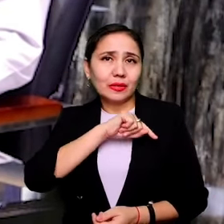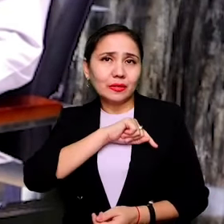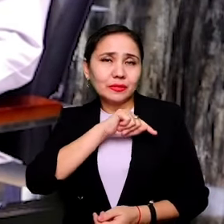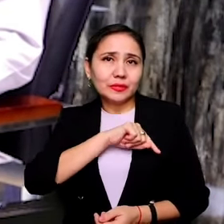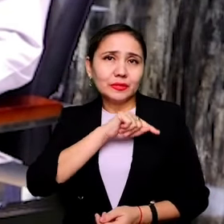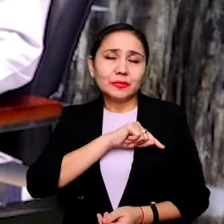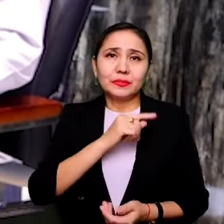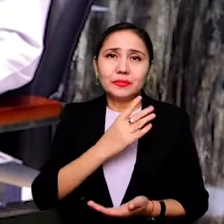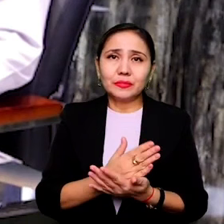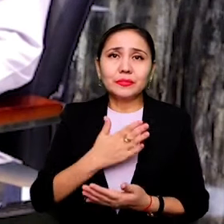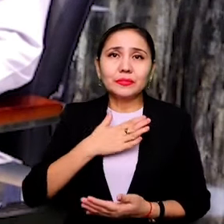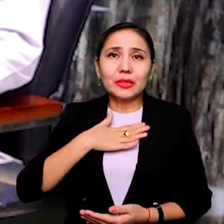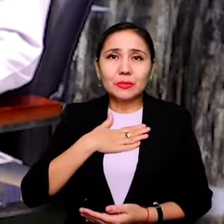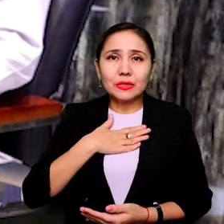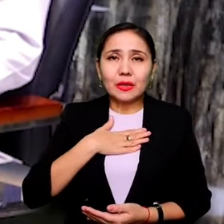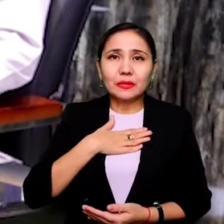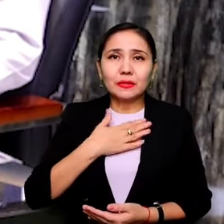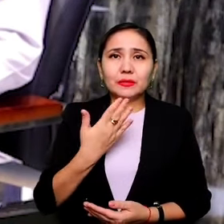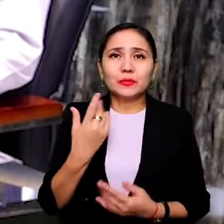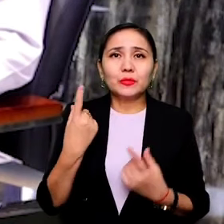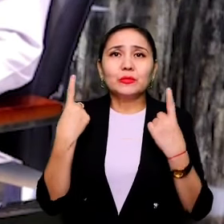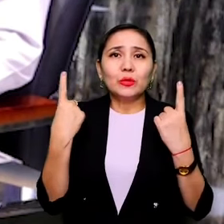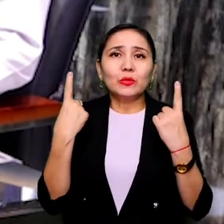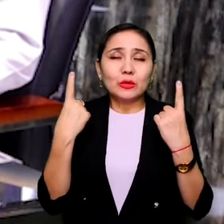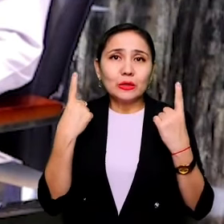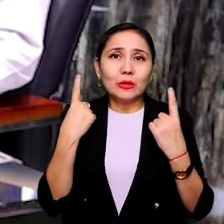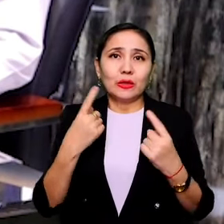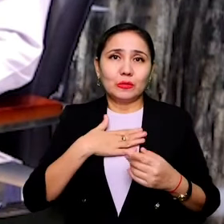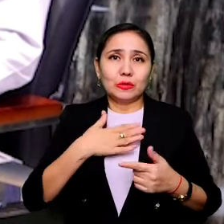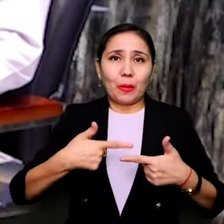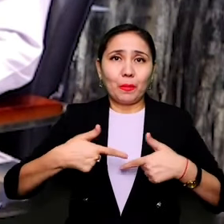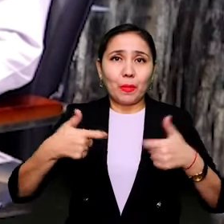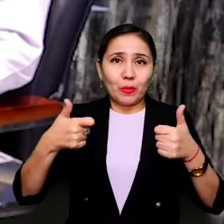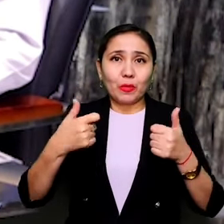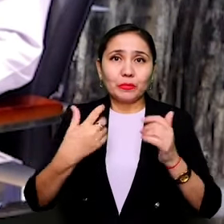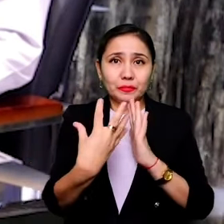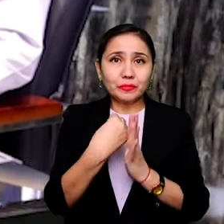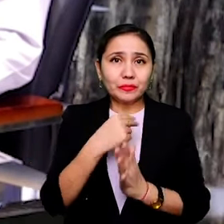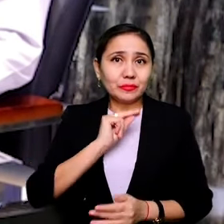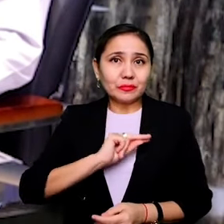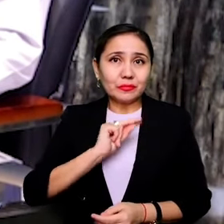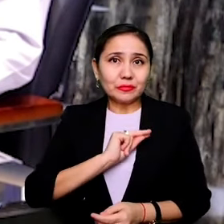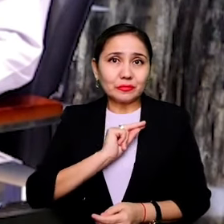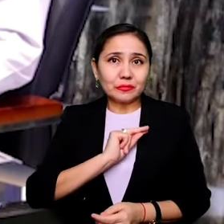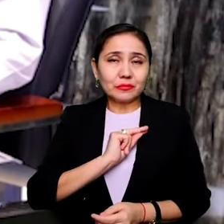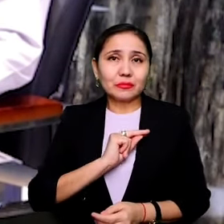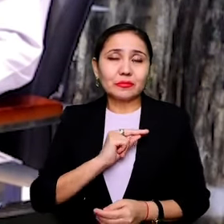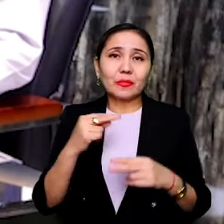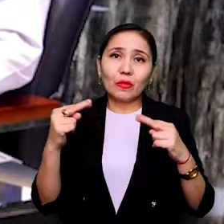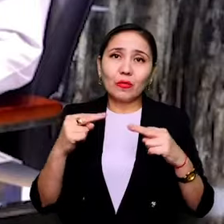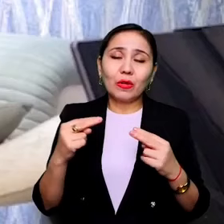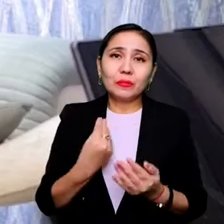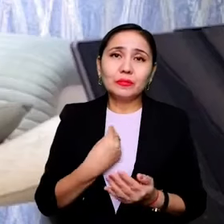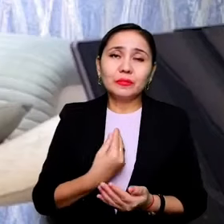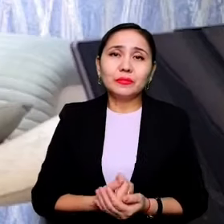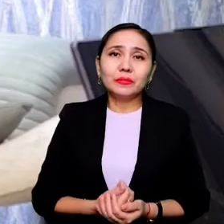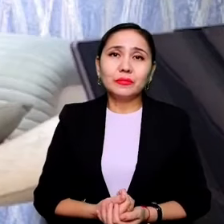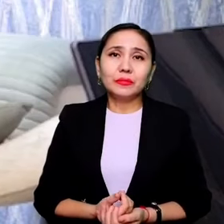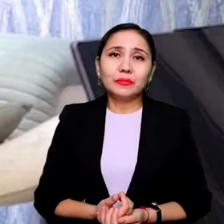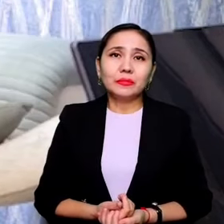xususiyatlaringiz borki, bizani nufuzli mehmonxonamizda ishlash mumkinligiga guvohlik bersa.